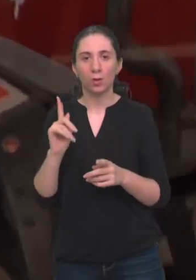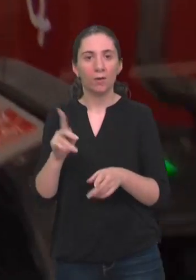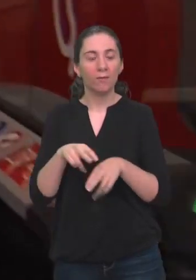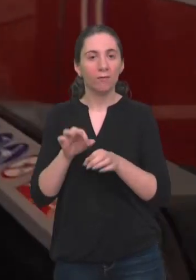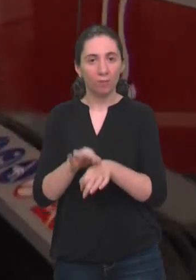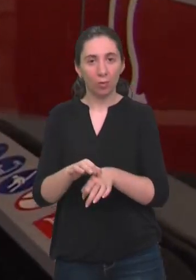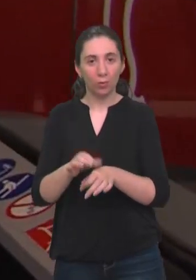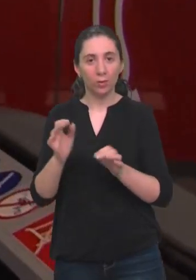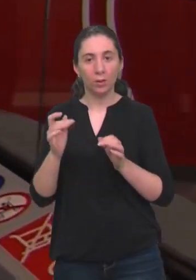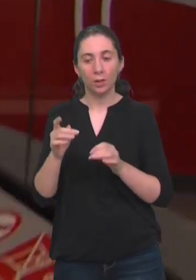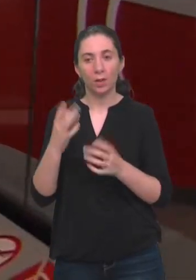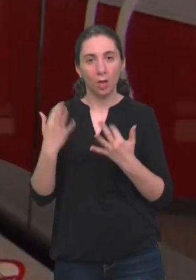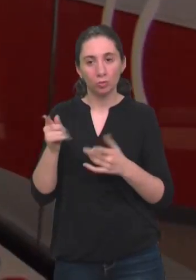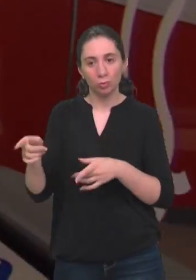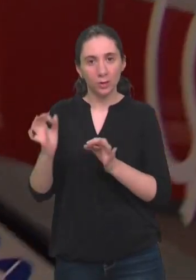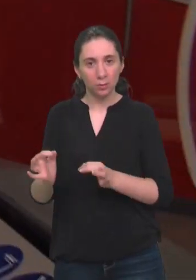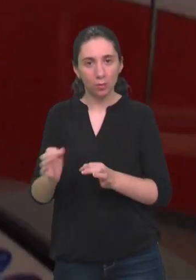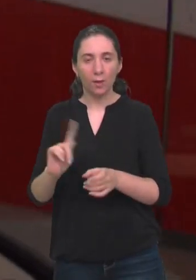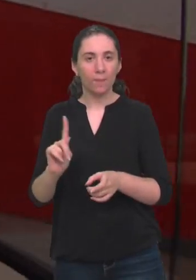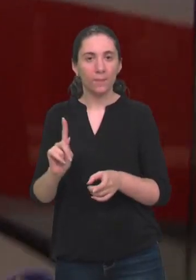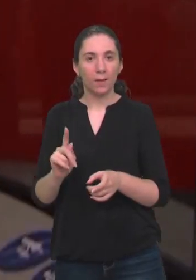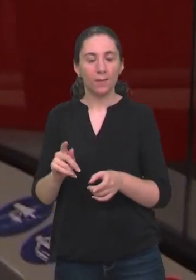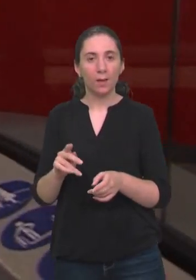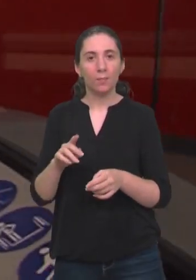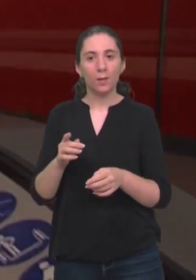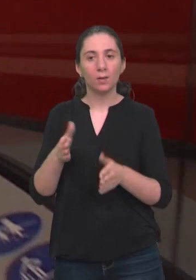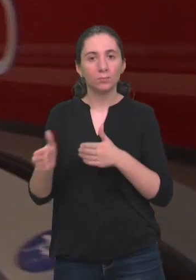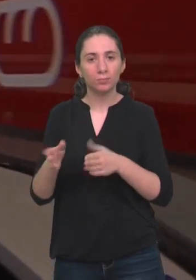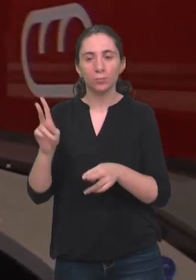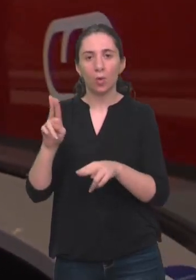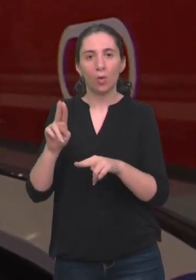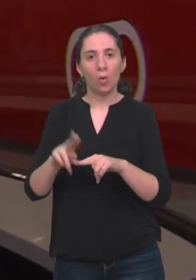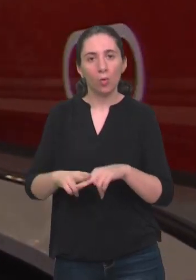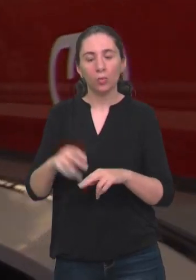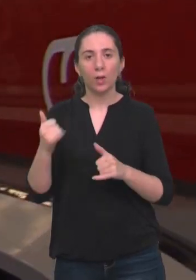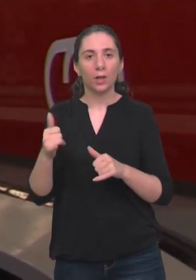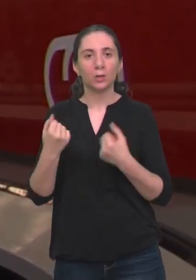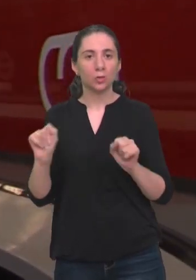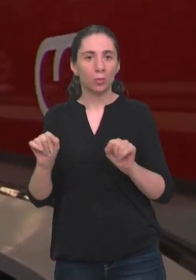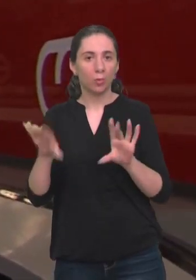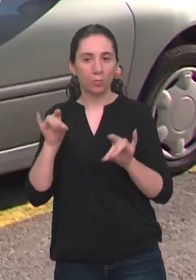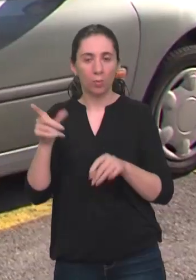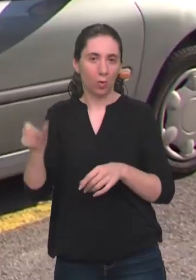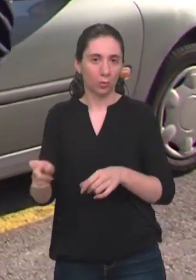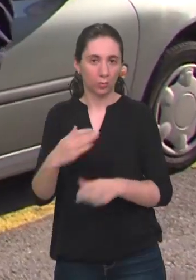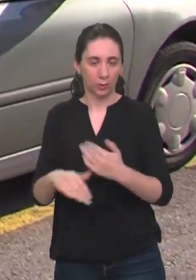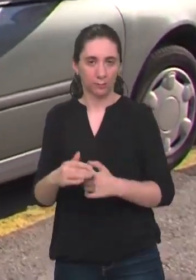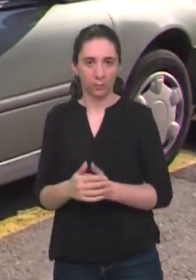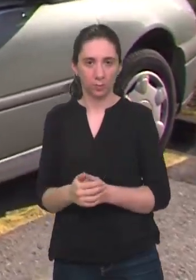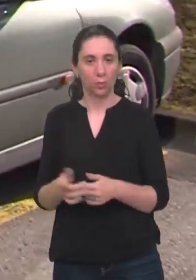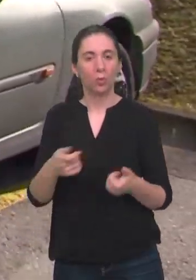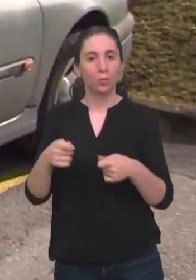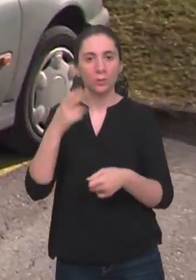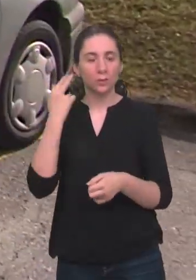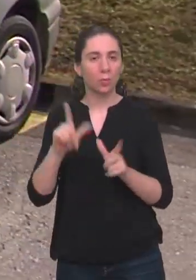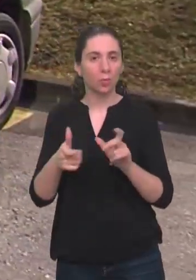o njenoj sigurnosti, ne utječući time na odluke ili slobodu izbora osobe s invaliditetom. Udruga